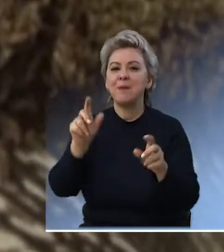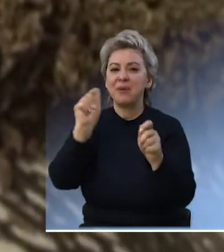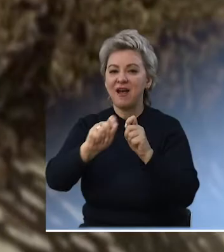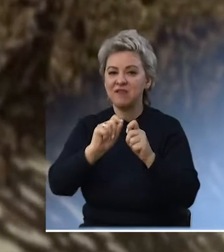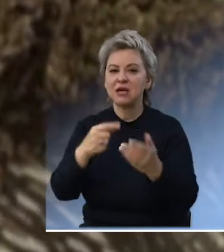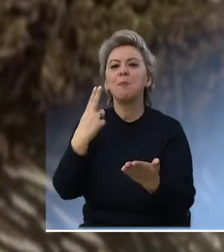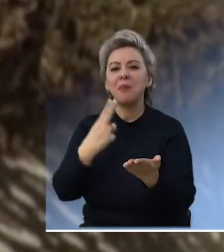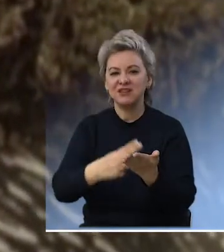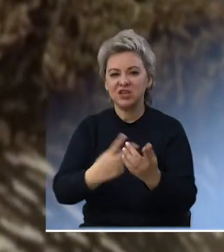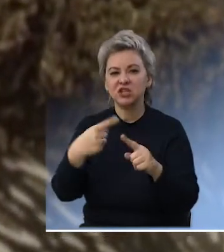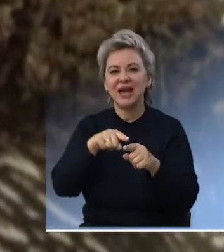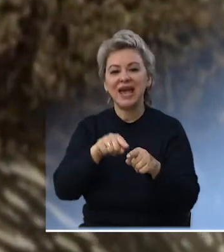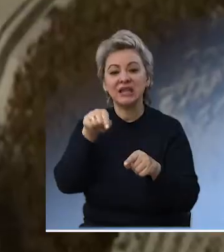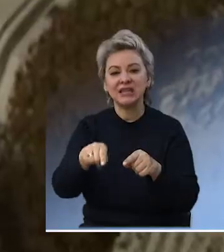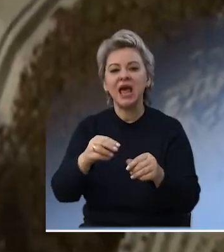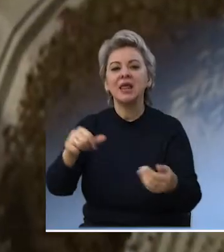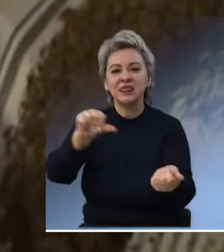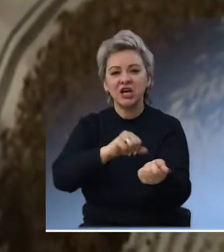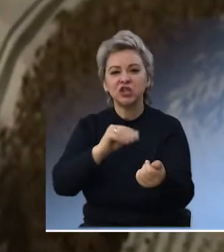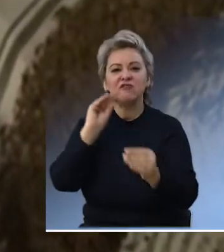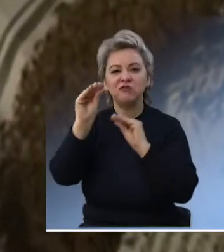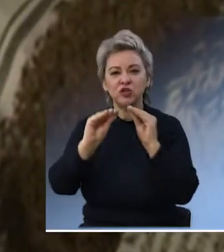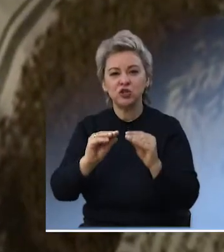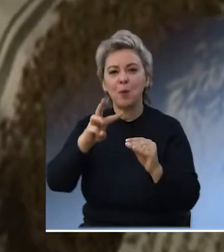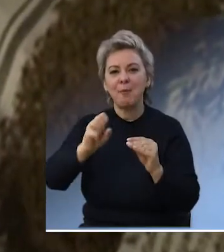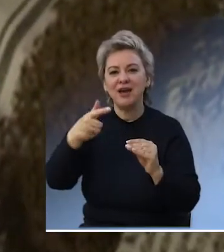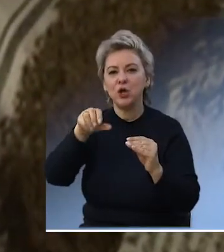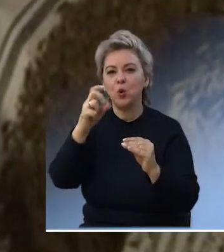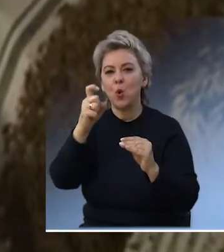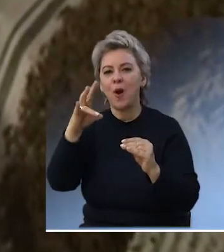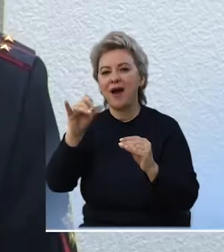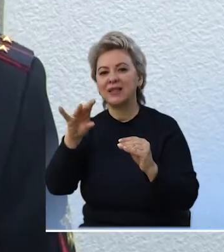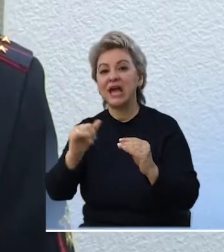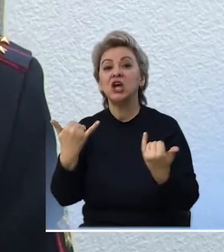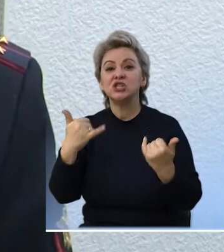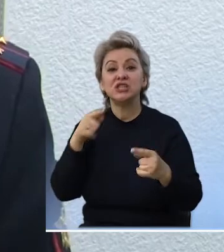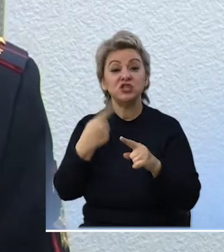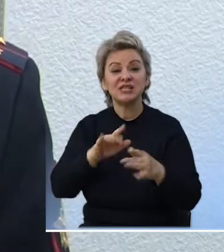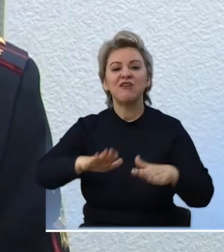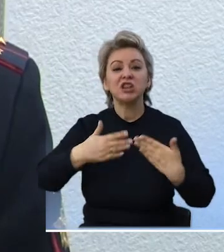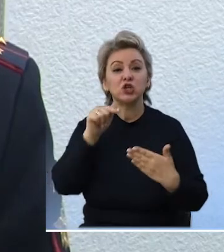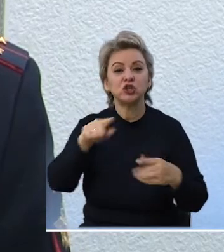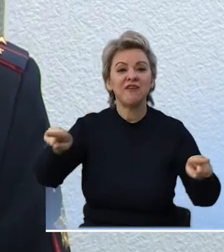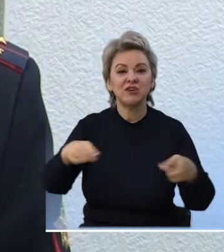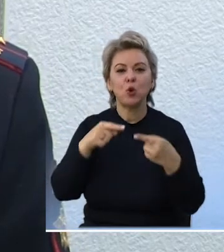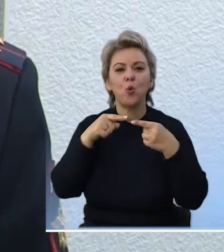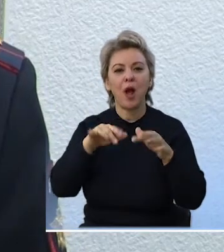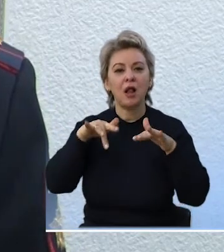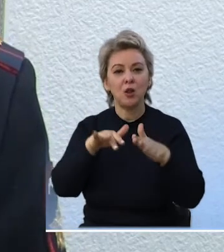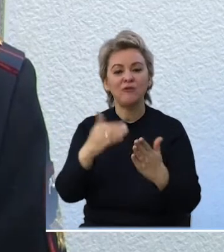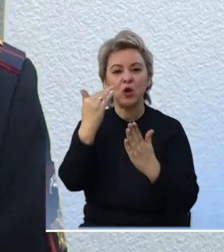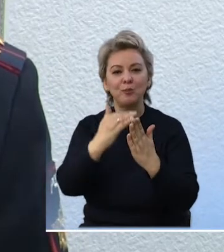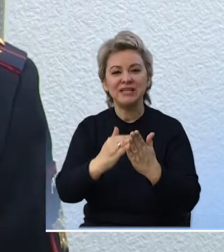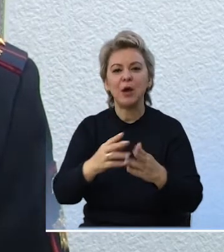Проведенное исследование подтвердило, что изъятое наркотическое средство – марихуана. Сейчас в отношении злоумышленника возбуждено